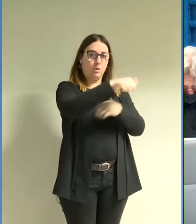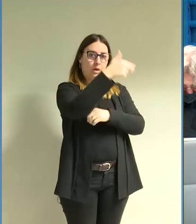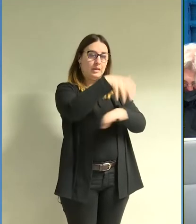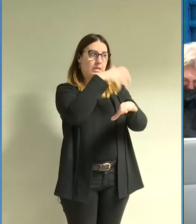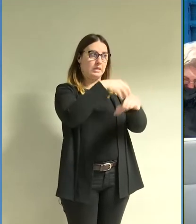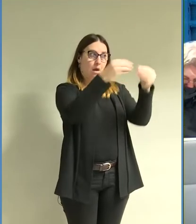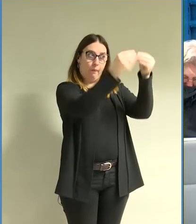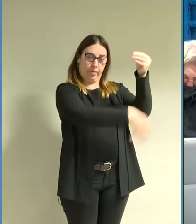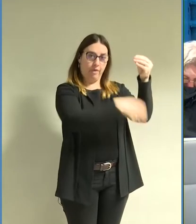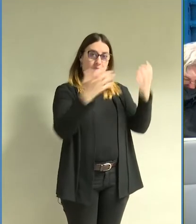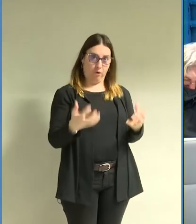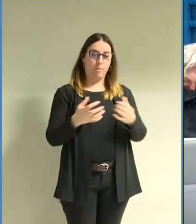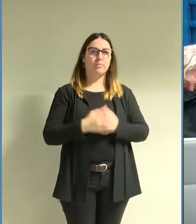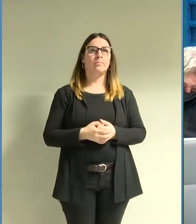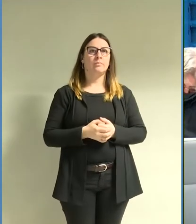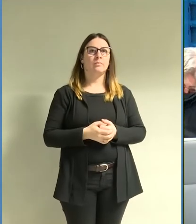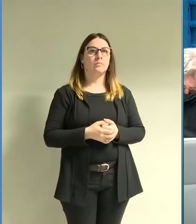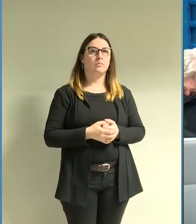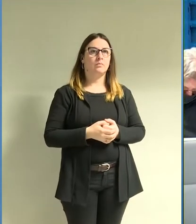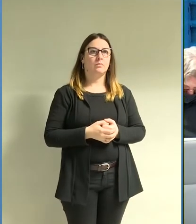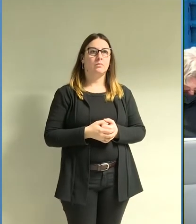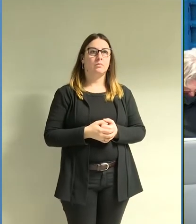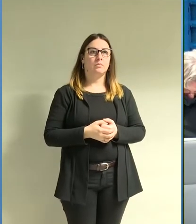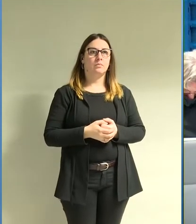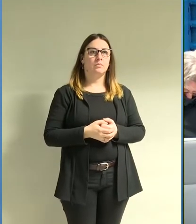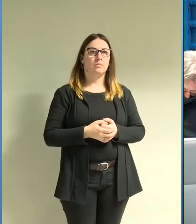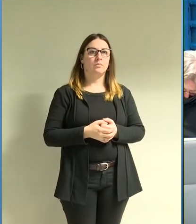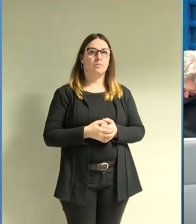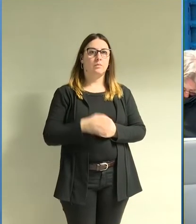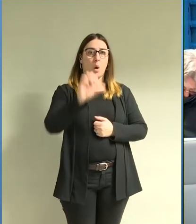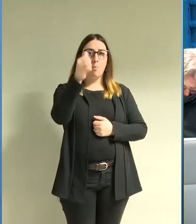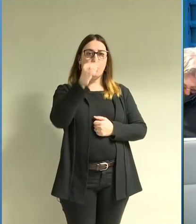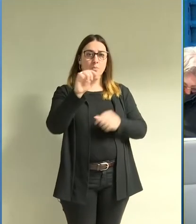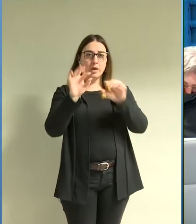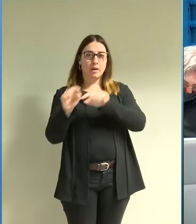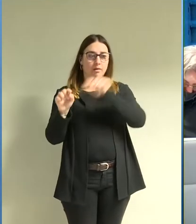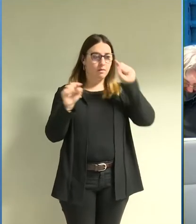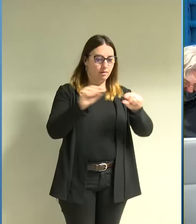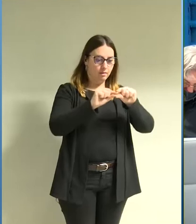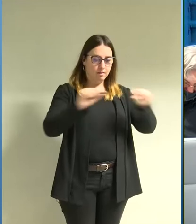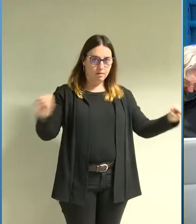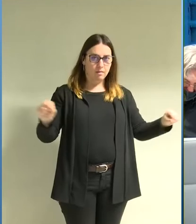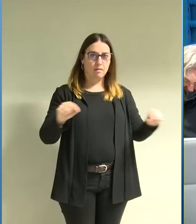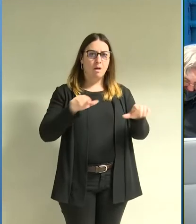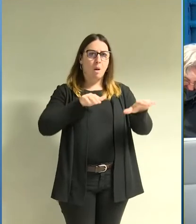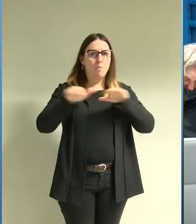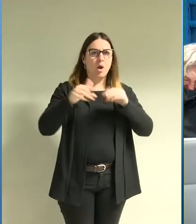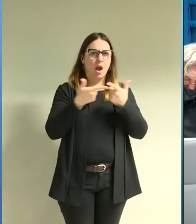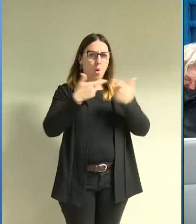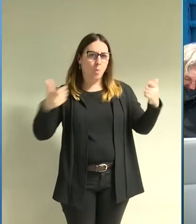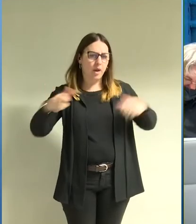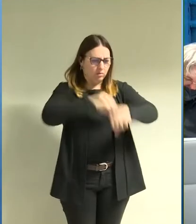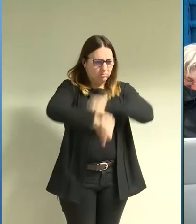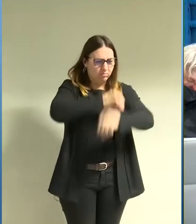l'isère dans le premier alinéa mobilisé tous les moyens humains